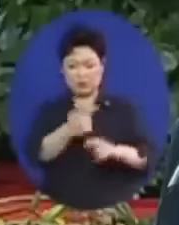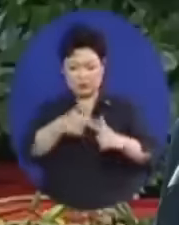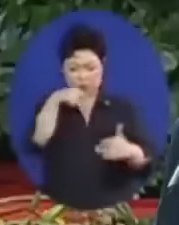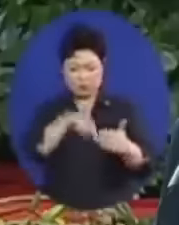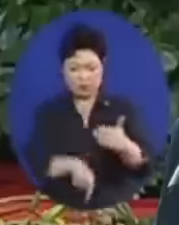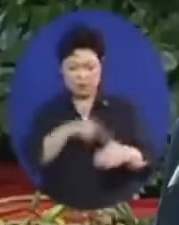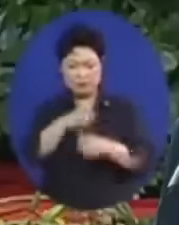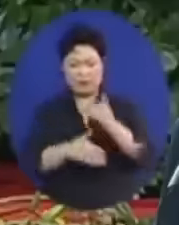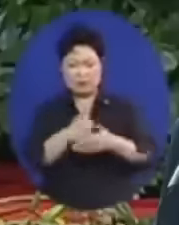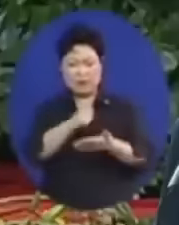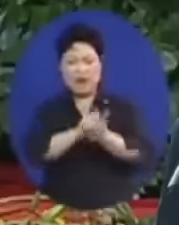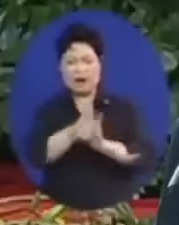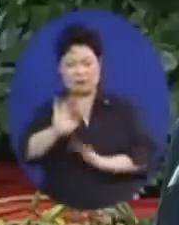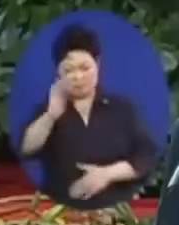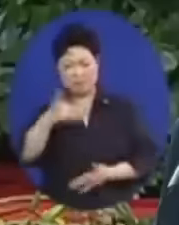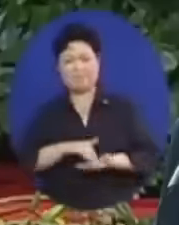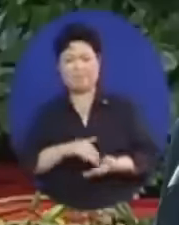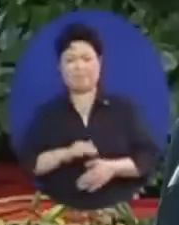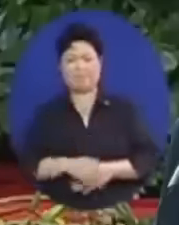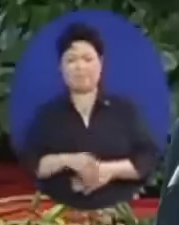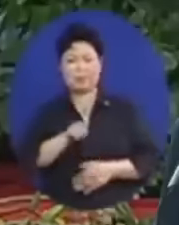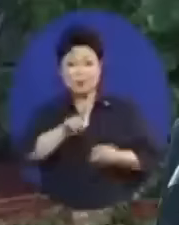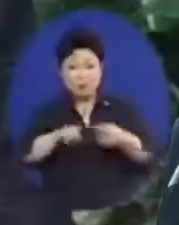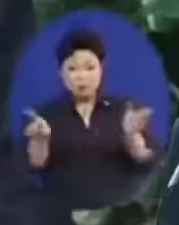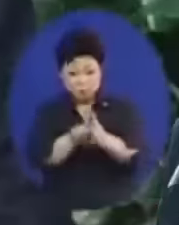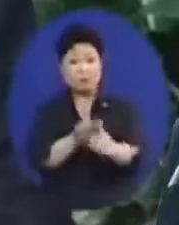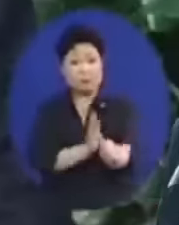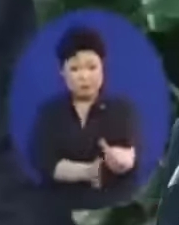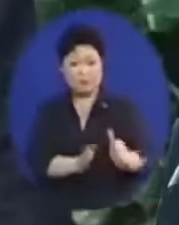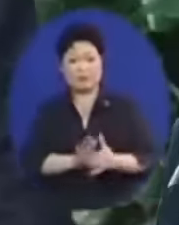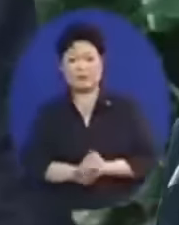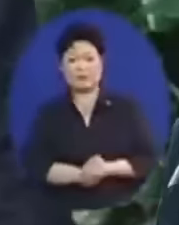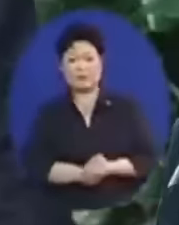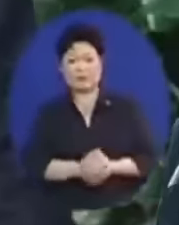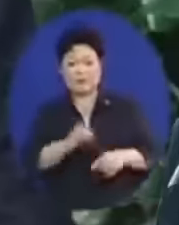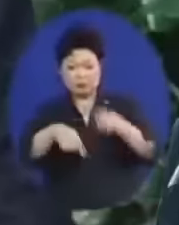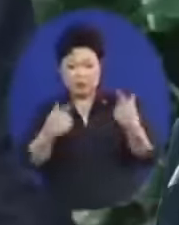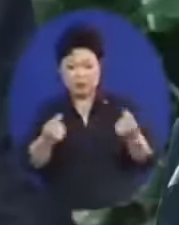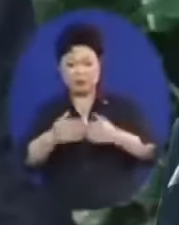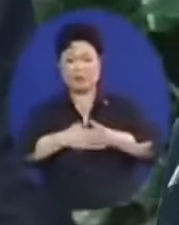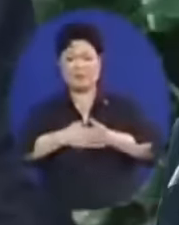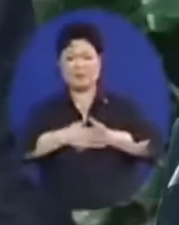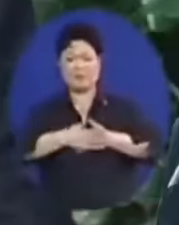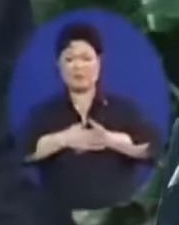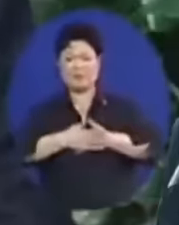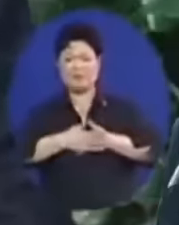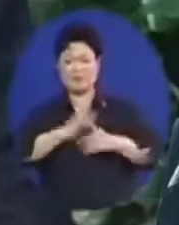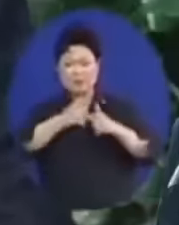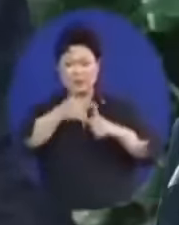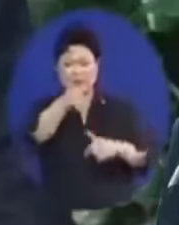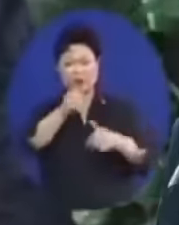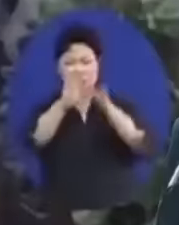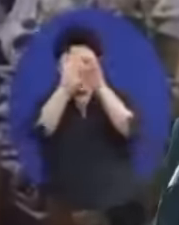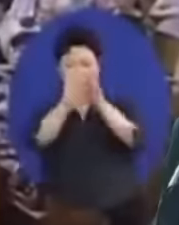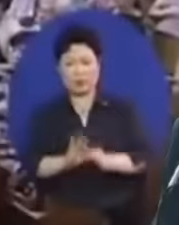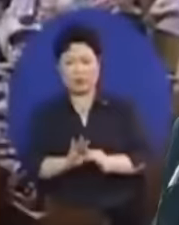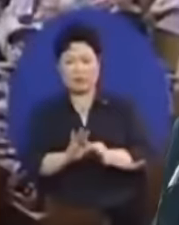안에서 하나님의 아들이 되었었습니다. 이 사실을 믿으십시오. 한번 따라 말씀하시오. 나는 예수님을